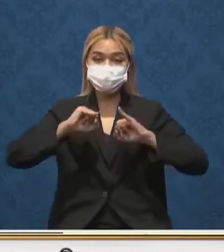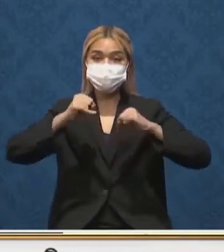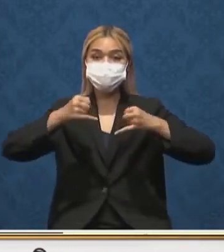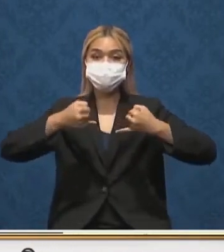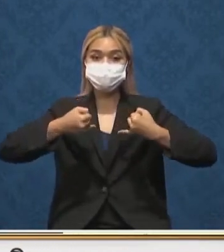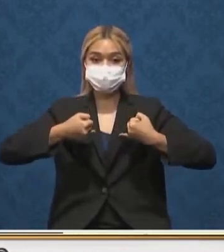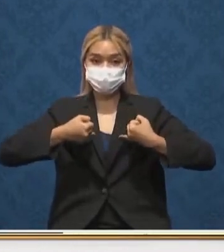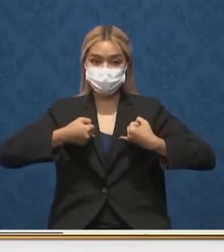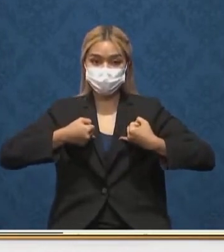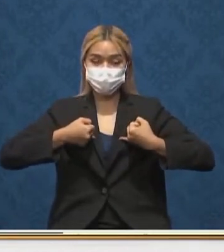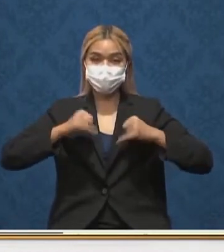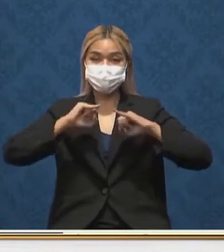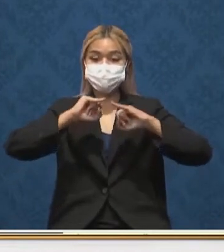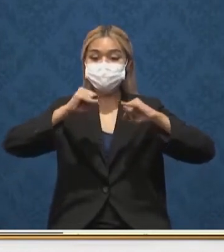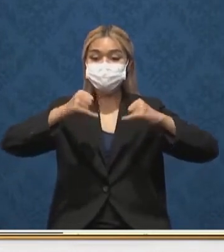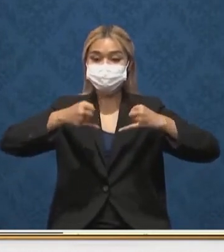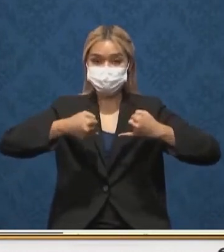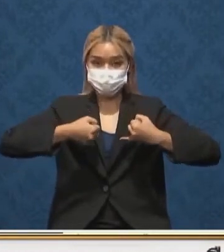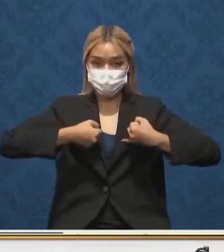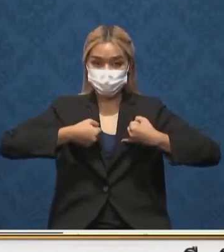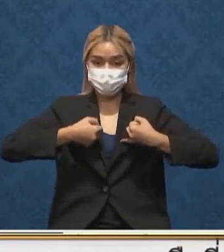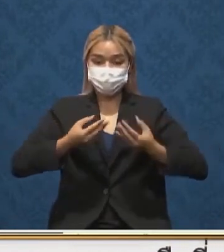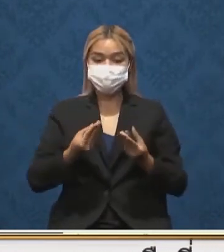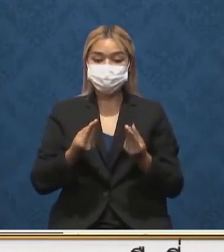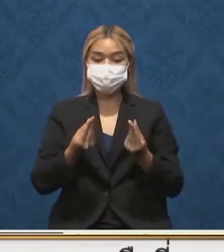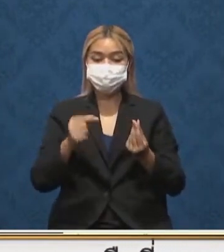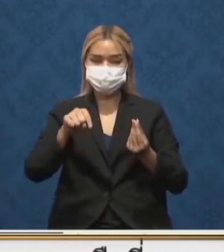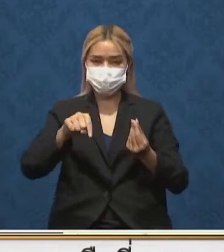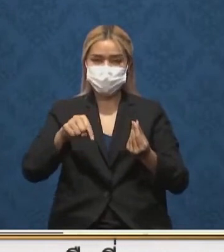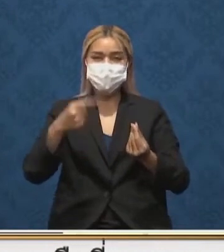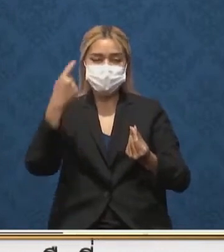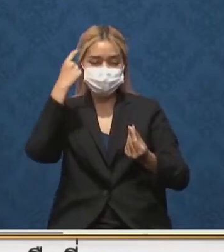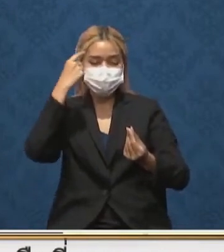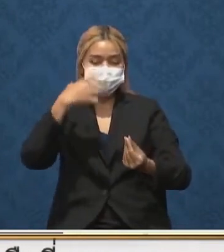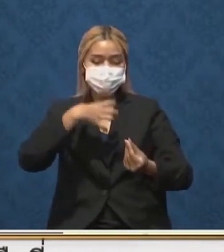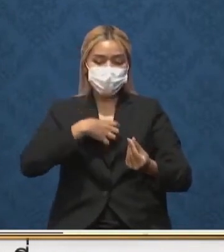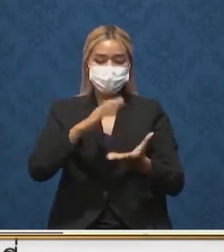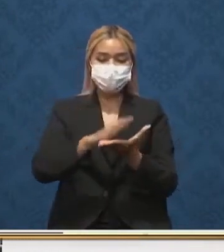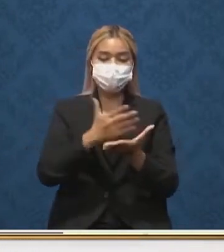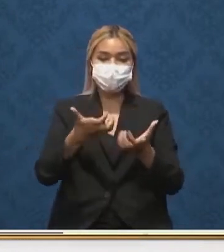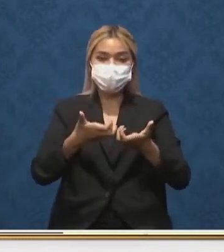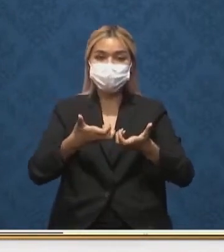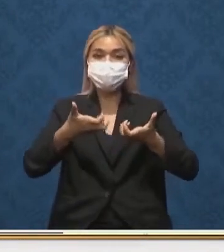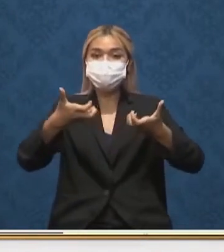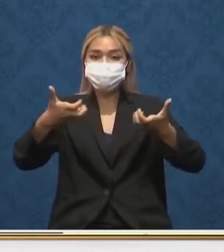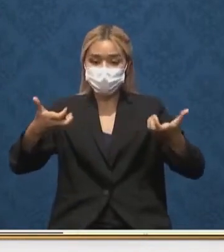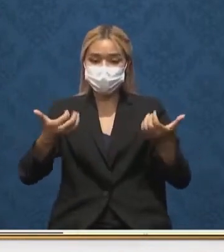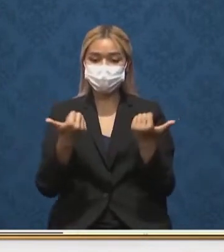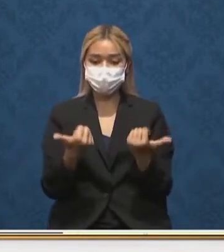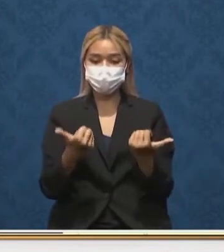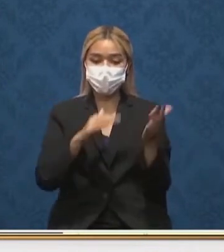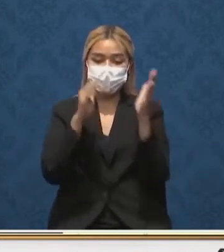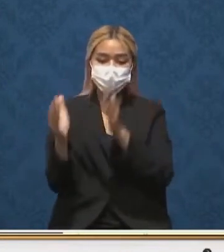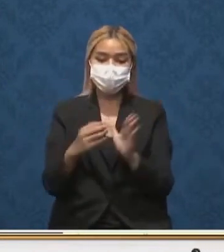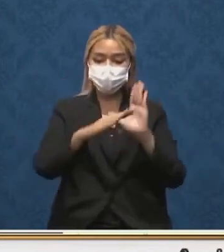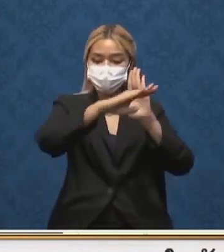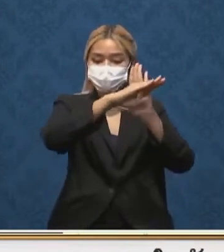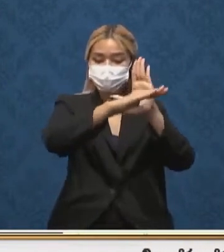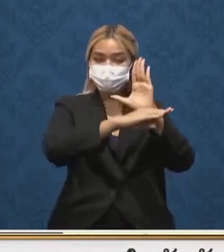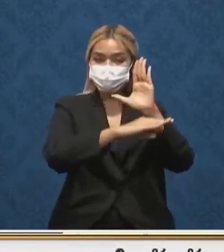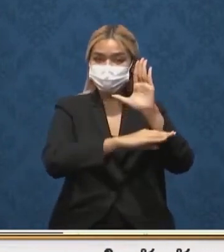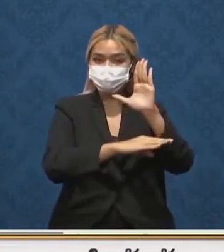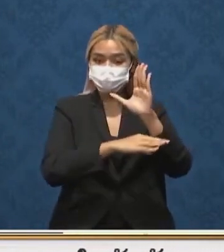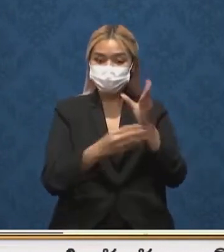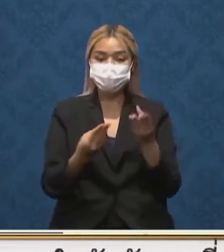ต้องการที่จะแบ่งแยกแปลงนะครับการดำเนินการก็ต้องมีการไปให้กรมที่ดินไปร